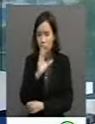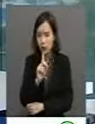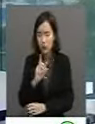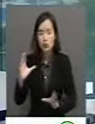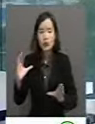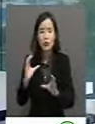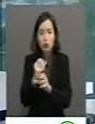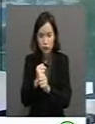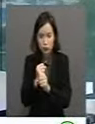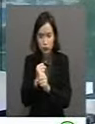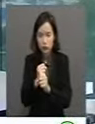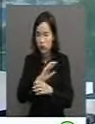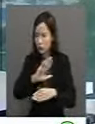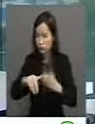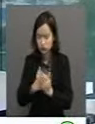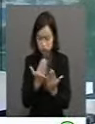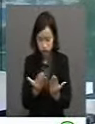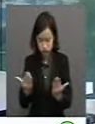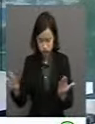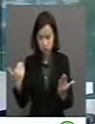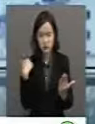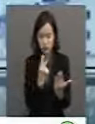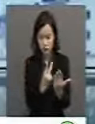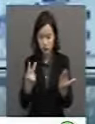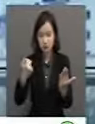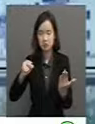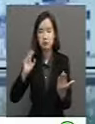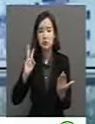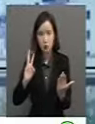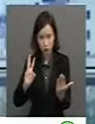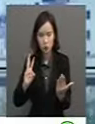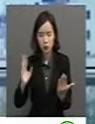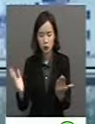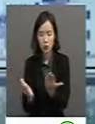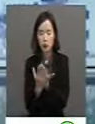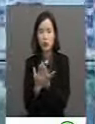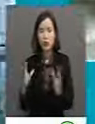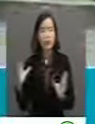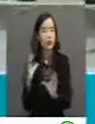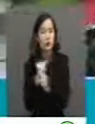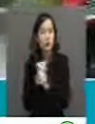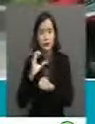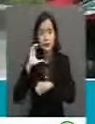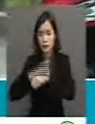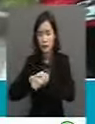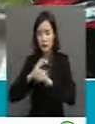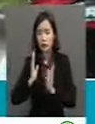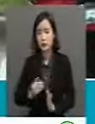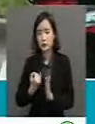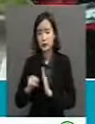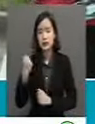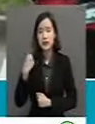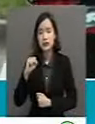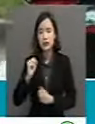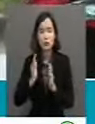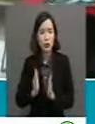รุปสำนวนคดีทั้งหมดที่เกี่ยวข้องกันมีทั้งหมด16สำนวนด้วยกันแล้วก็เตรียมจะออกหมายจับนะครับผู้ต้องหา10คนด้วยกันโ